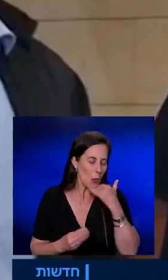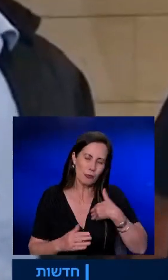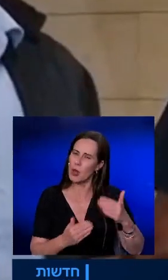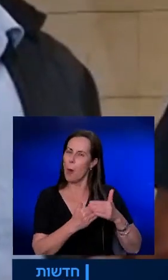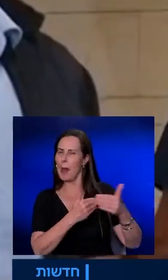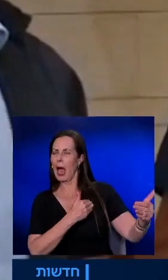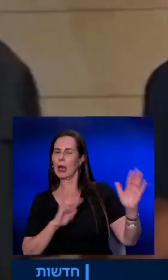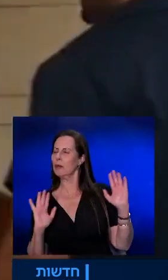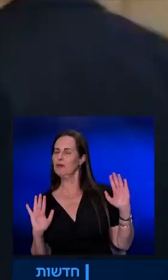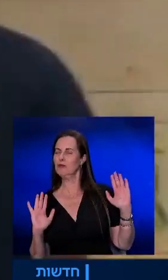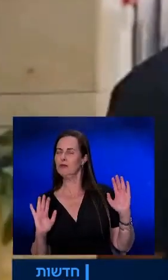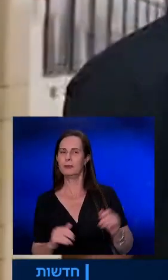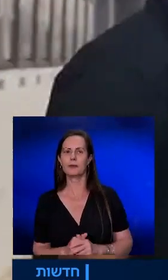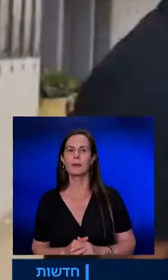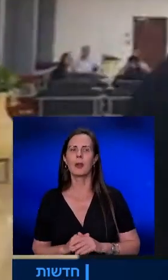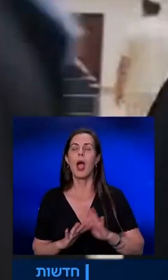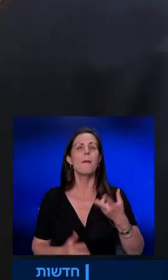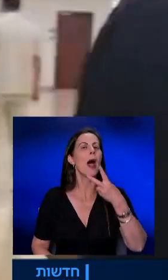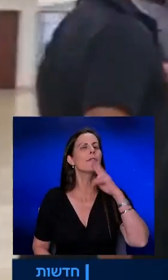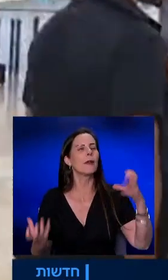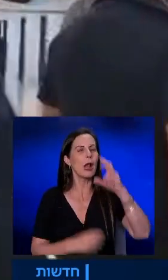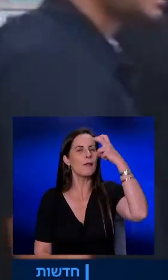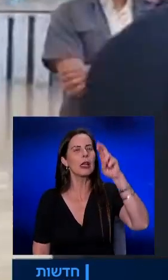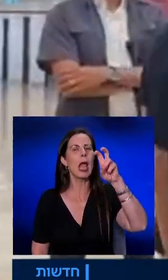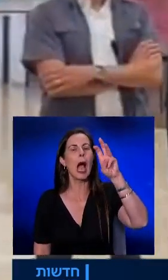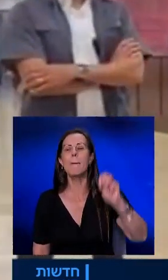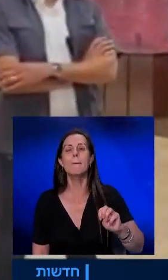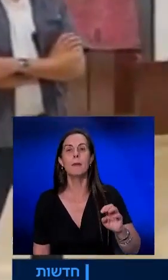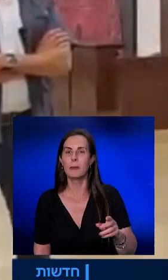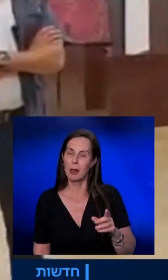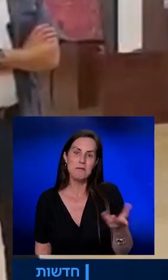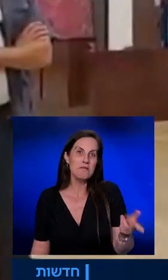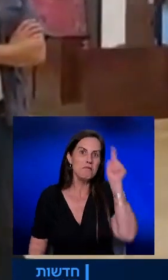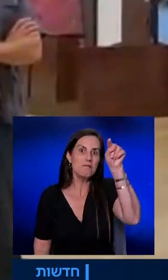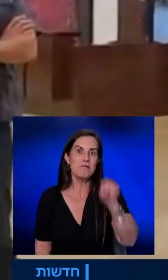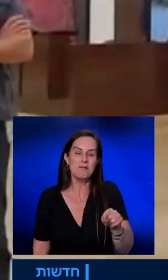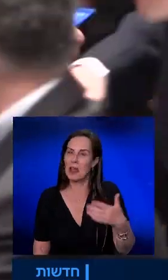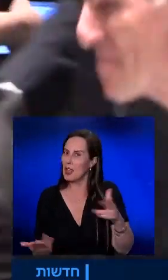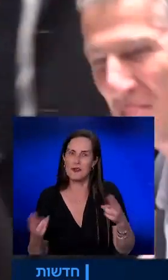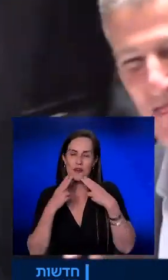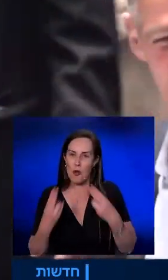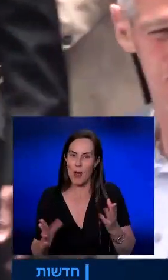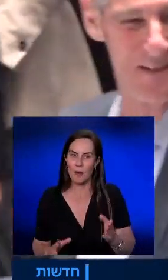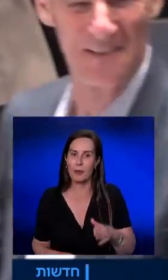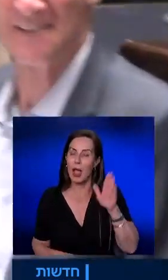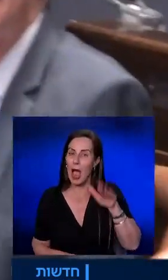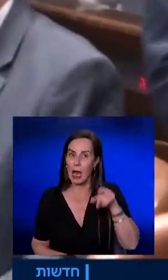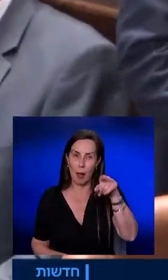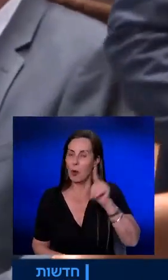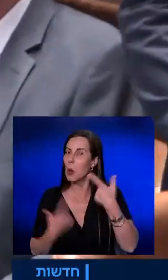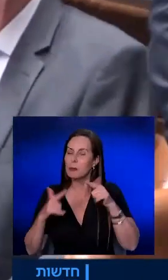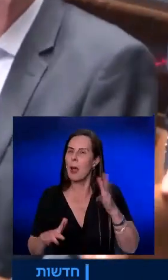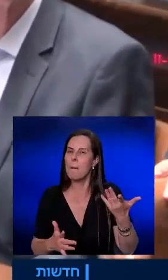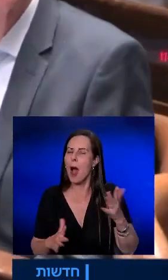מהדברים שלא תורמים. ומה הבטחתם לרע"מ? השאלה הזאת נותרה פתוחה, לפחות ברמה הגלויה. גם עבאס לא הסביר מה